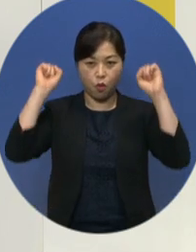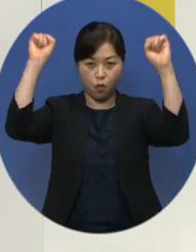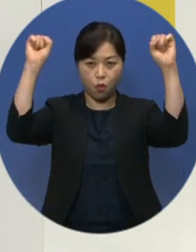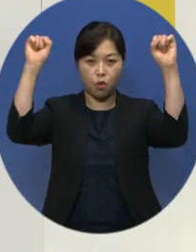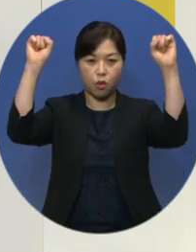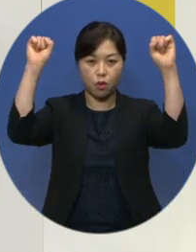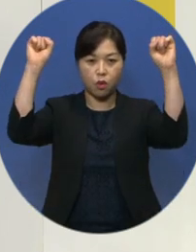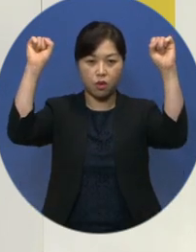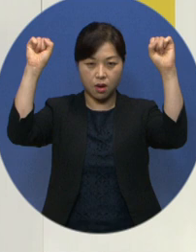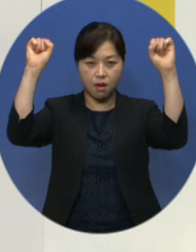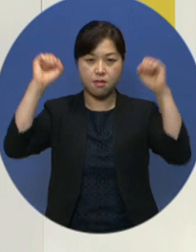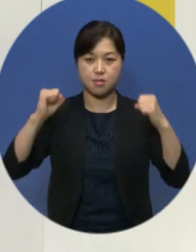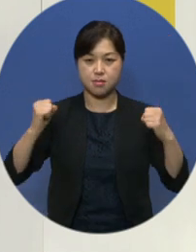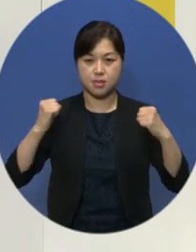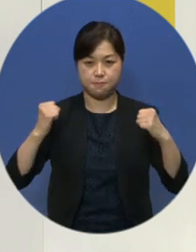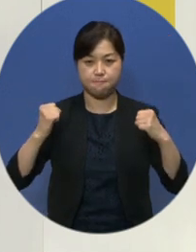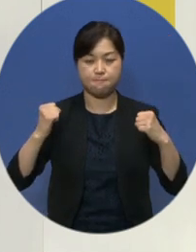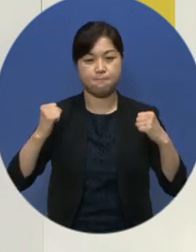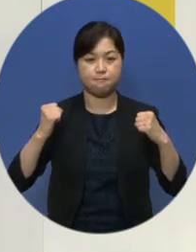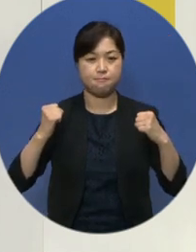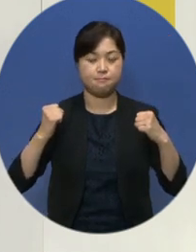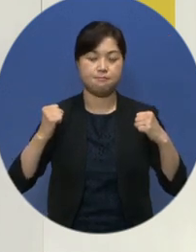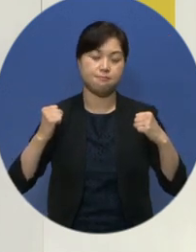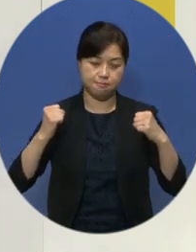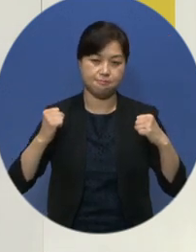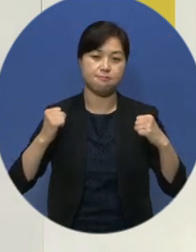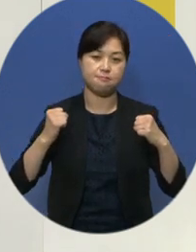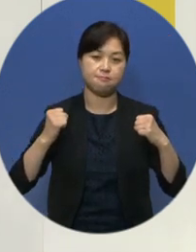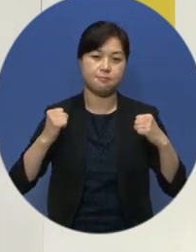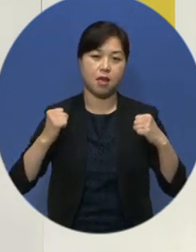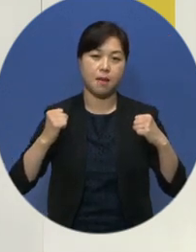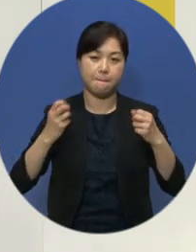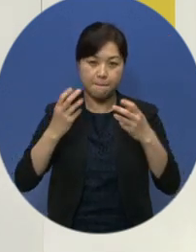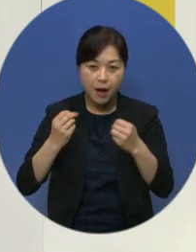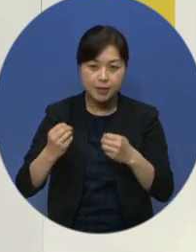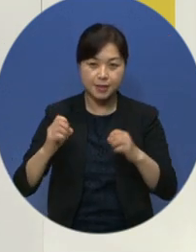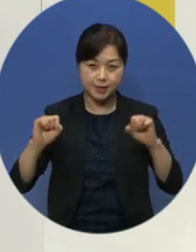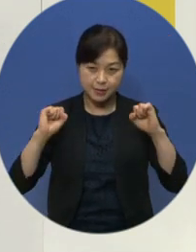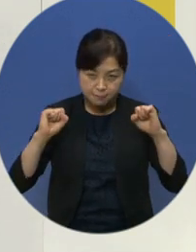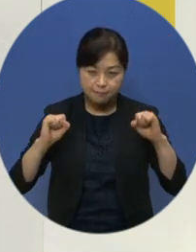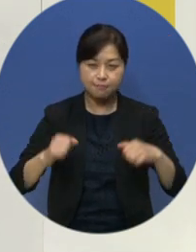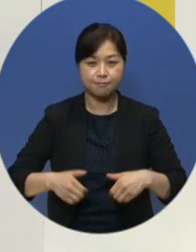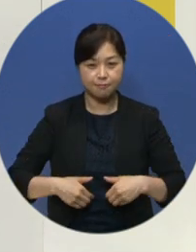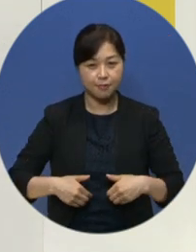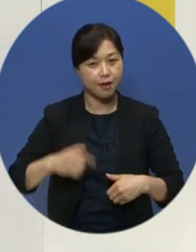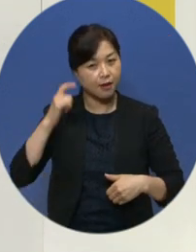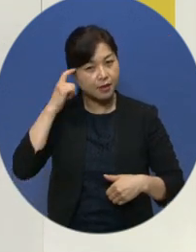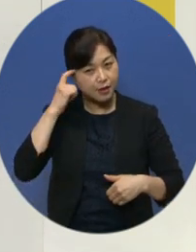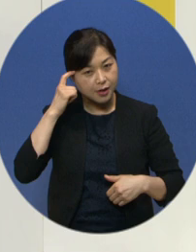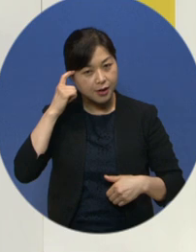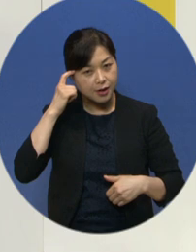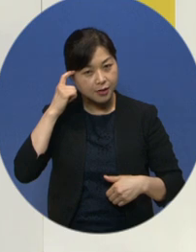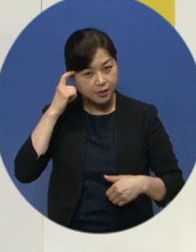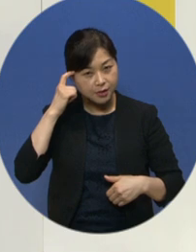그 힘을 가장 많이 필요로 할 것이다 라는 이제 생각 속에서 역도를